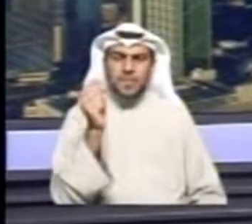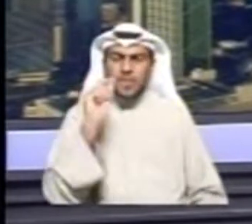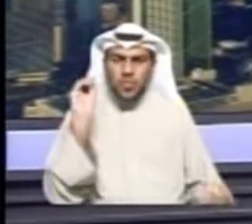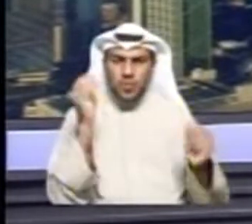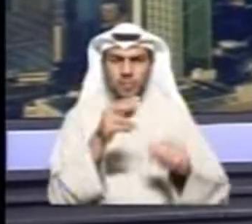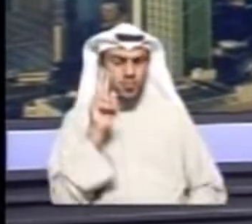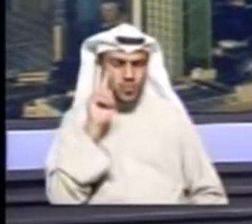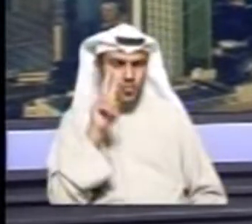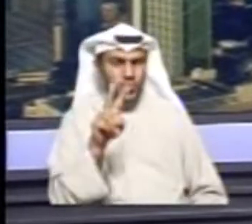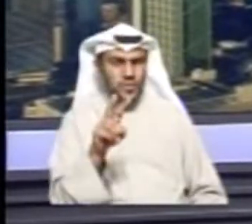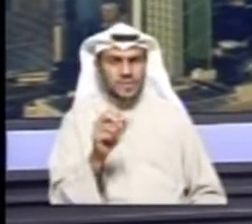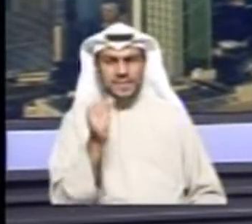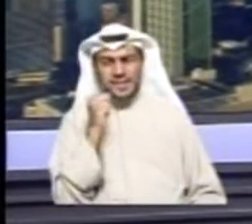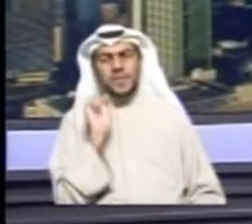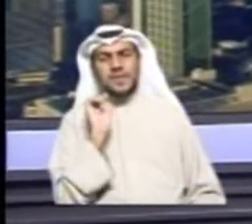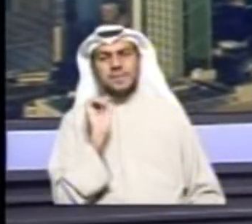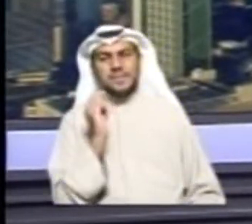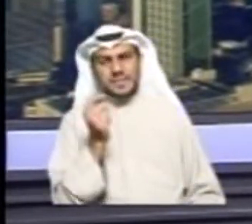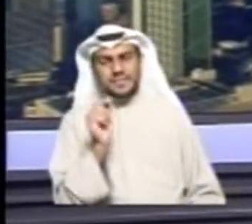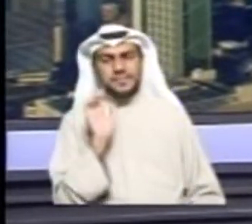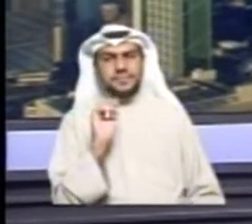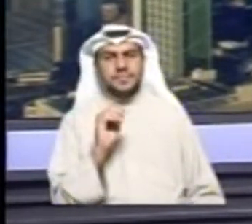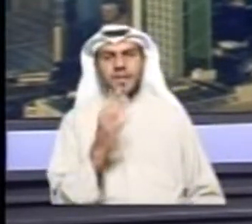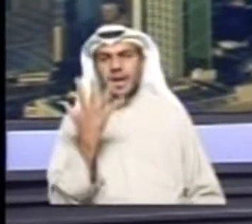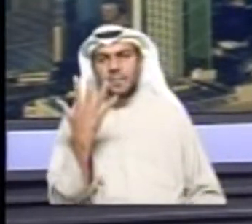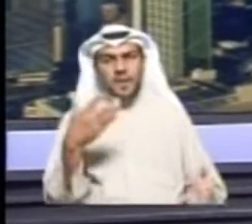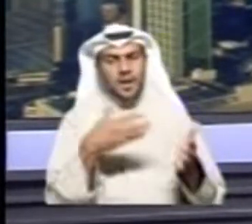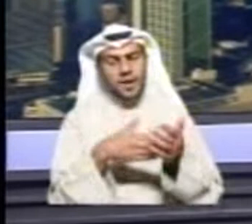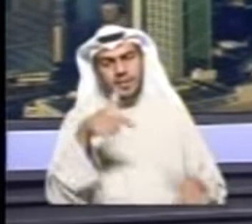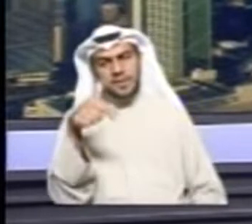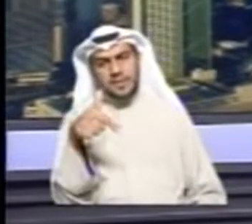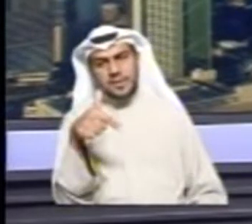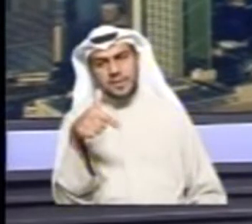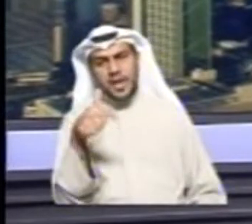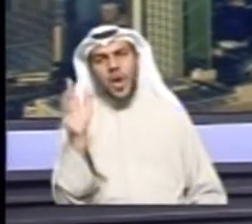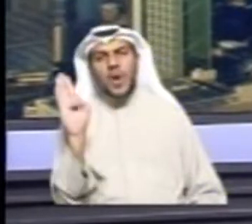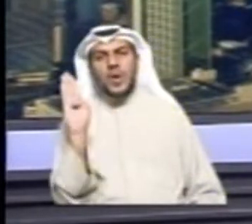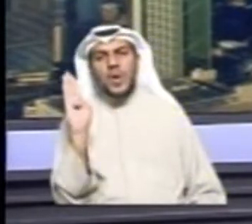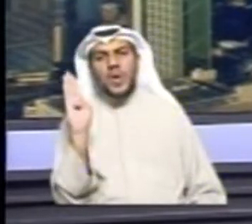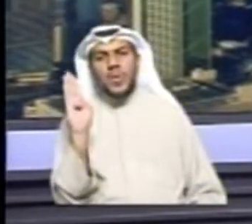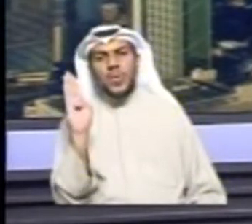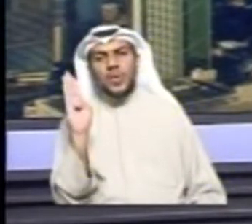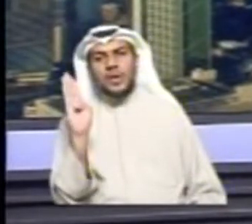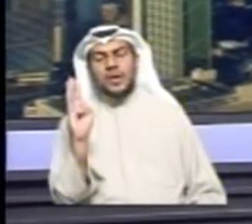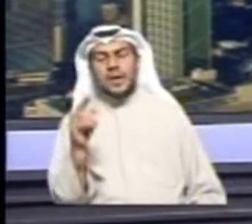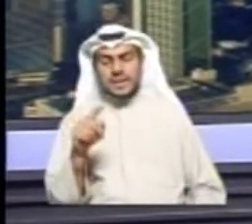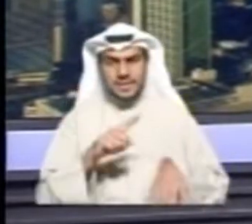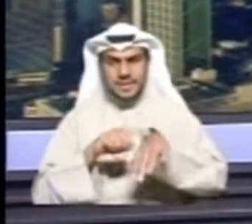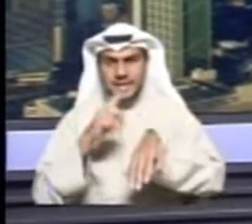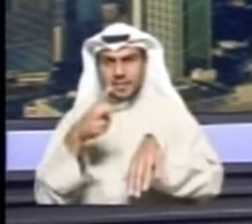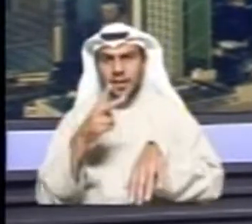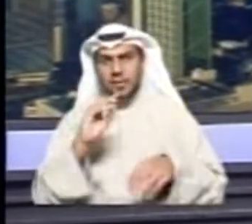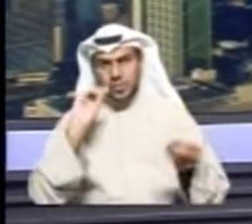وتدني في مدى الرؤية الأفقية حاليا على هذه المناطق ما بين 5 إلى 6 كيلومتر. خلال الساعات القليلة القادمة راح يبدي